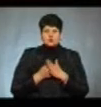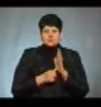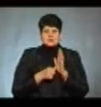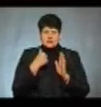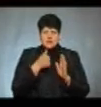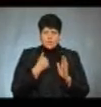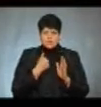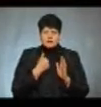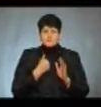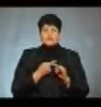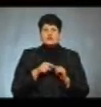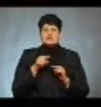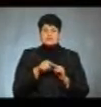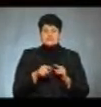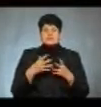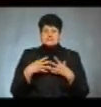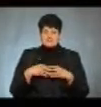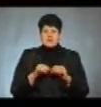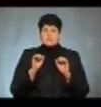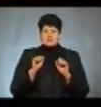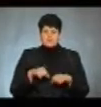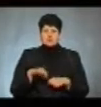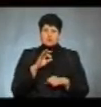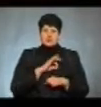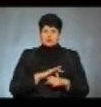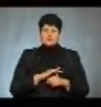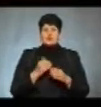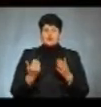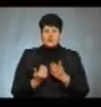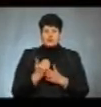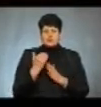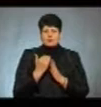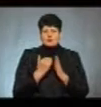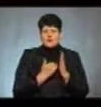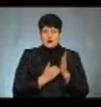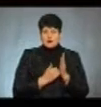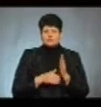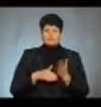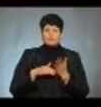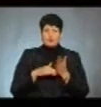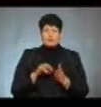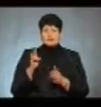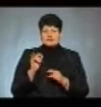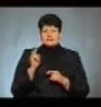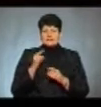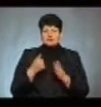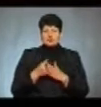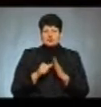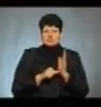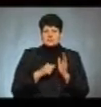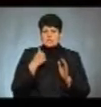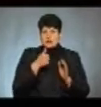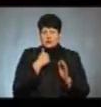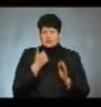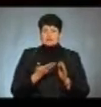років, відповідно, дана сім'я вправі скористатися новою державною програмою, це допомогою на дитину до 6 років в